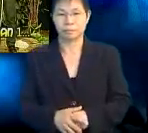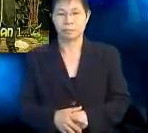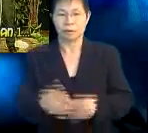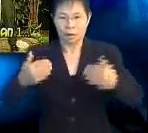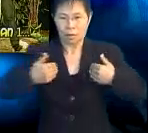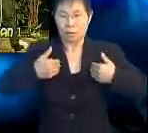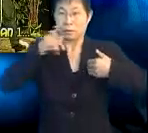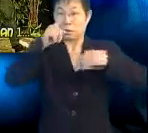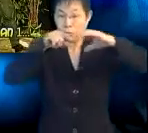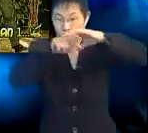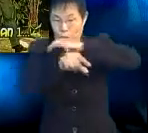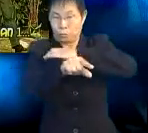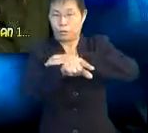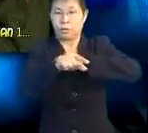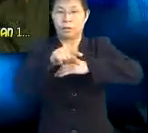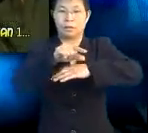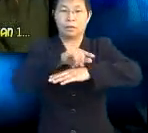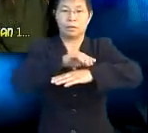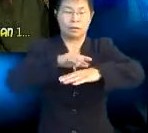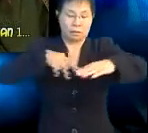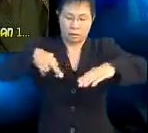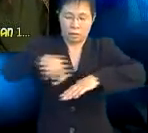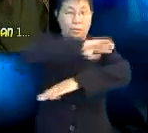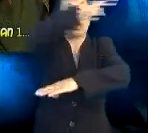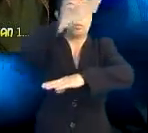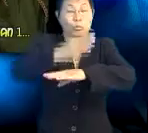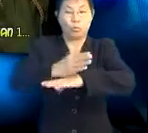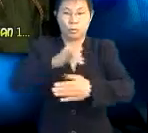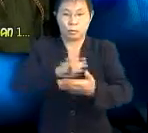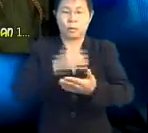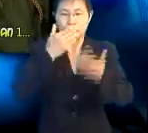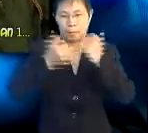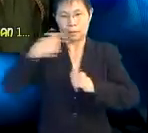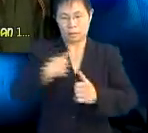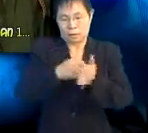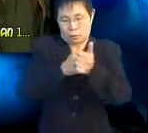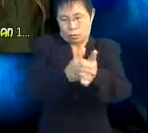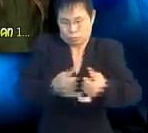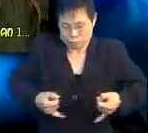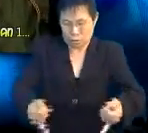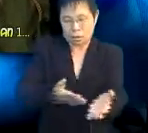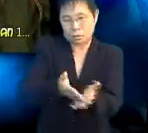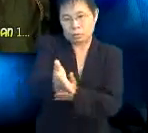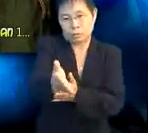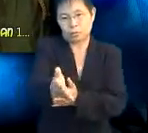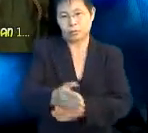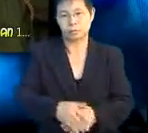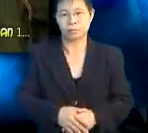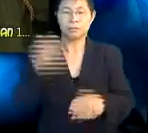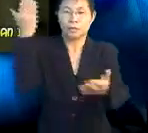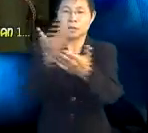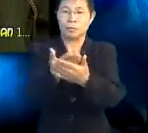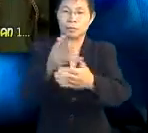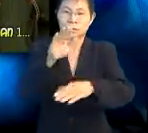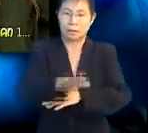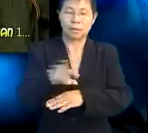Ada sebuah gua lah di kaki gunung sana tu. Adalah lebih baik kalau kita mengikut jalan terus. Dan dah setibanya di sana, kita fikir apa